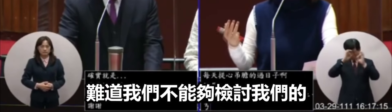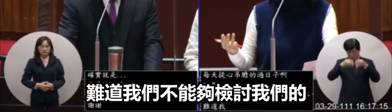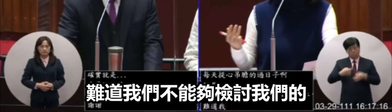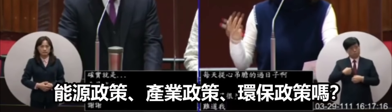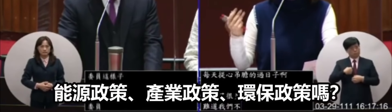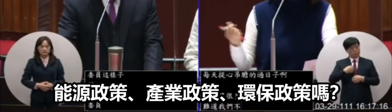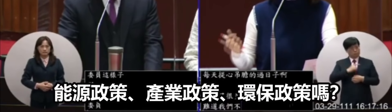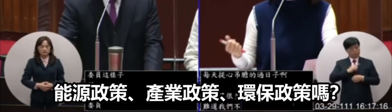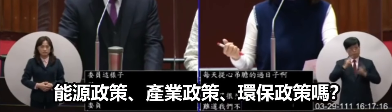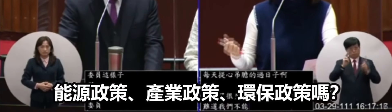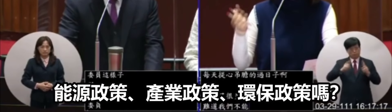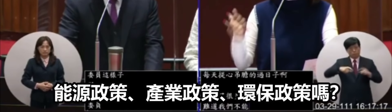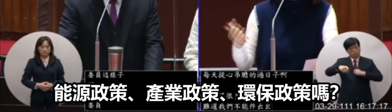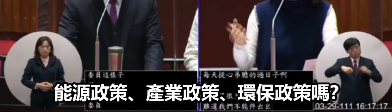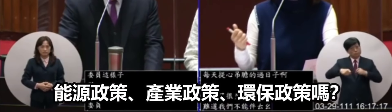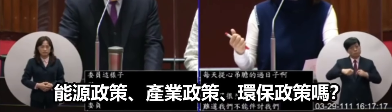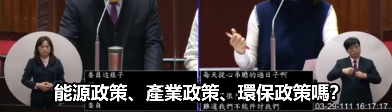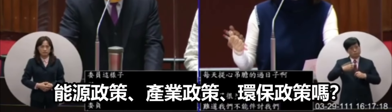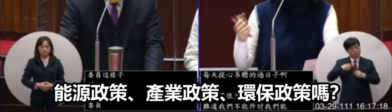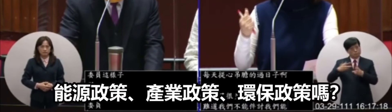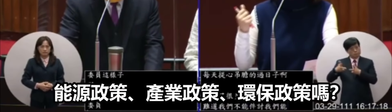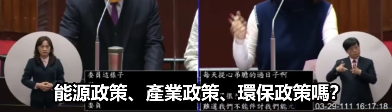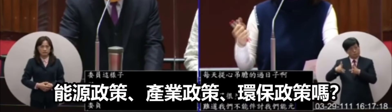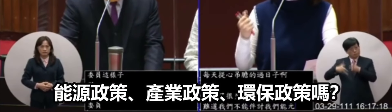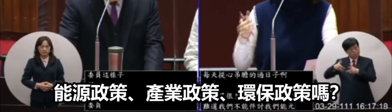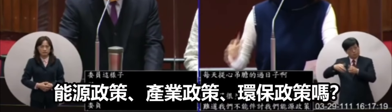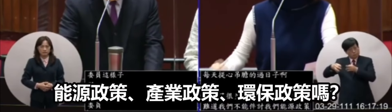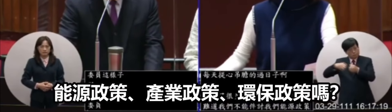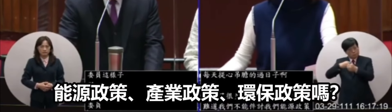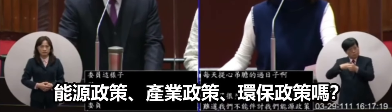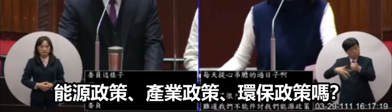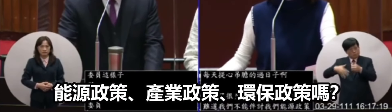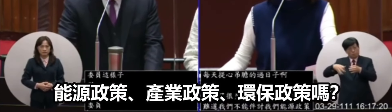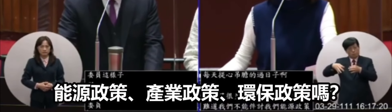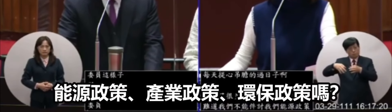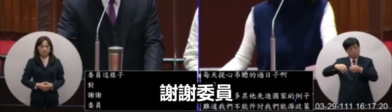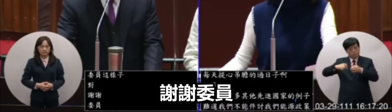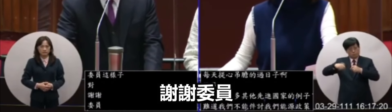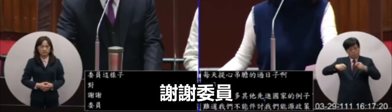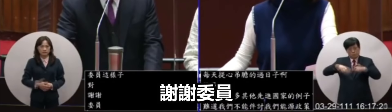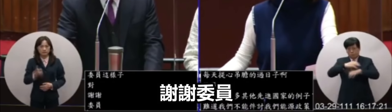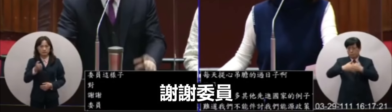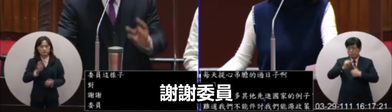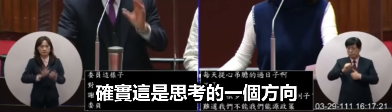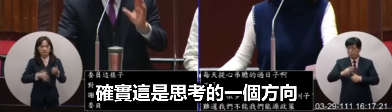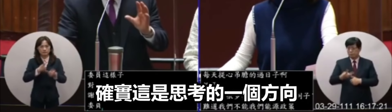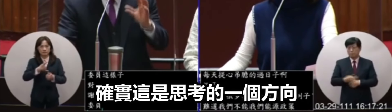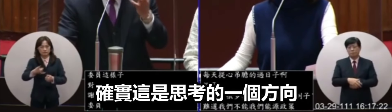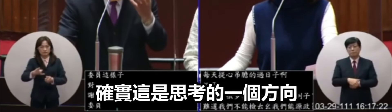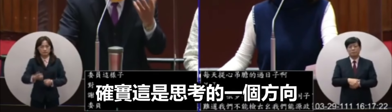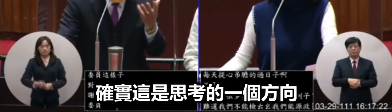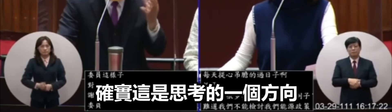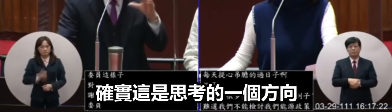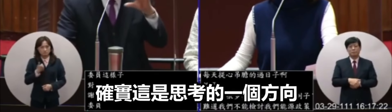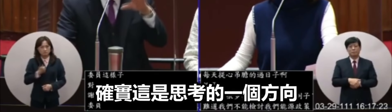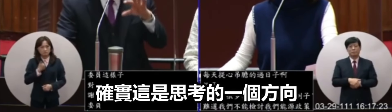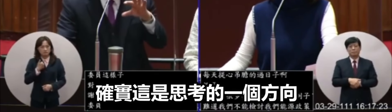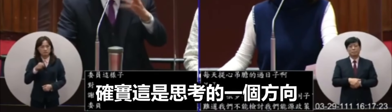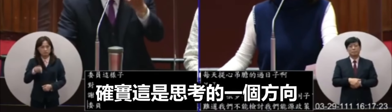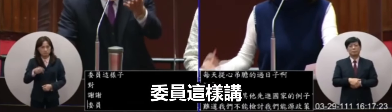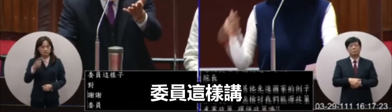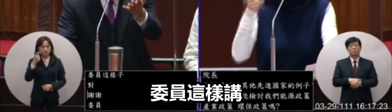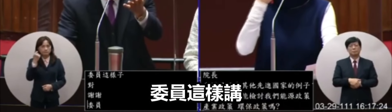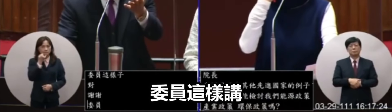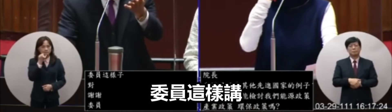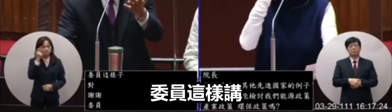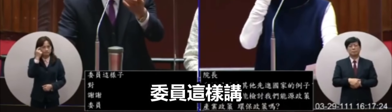讨我们的能源政策、产业政策、环保政策吗？ 谢谢委员， 确实这是思考的一个